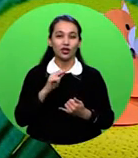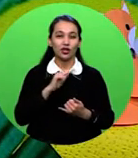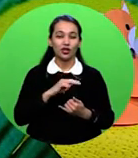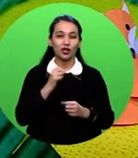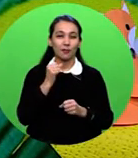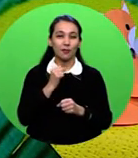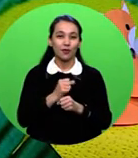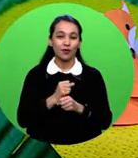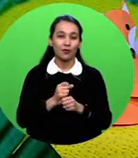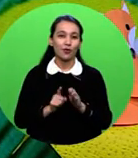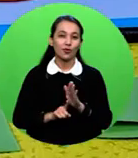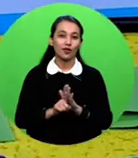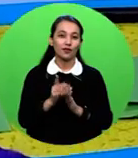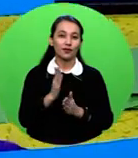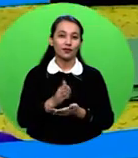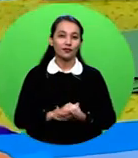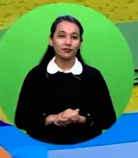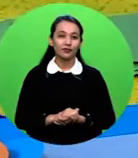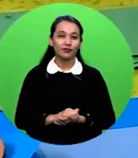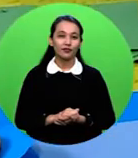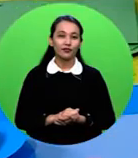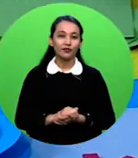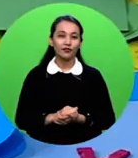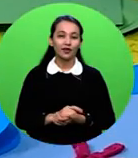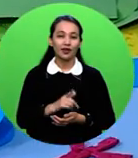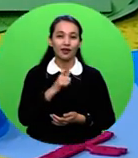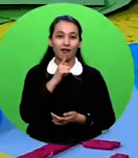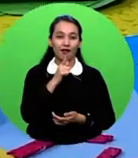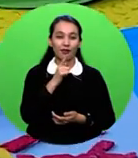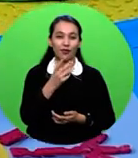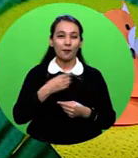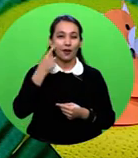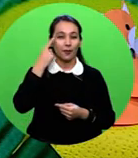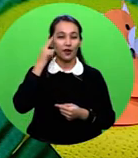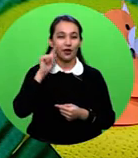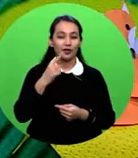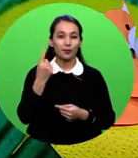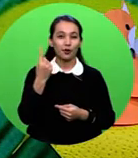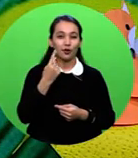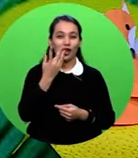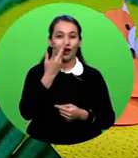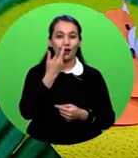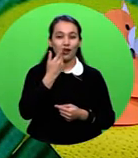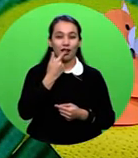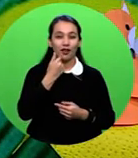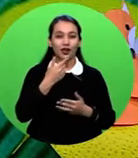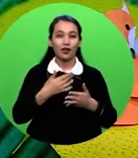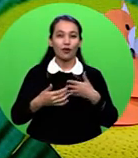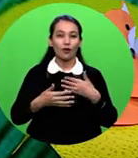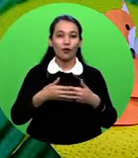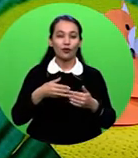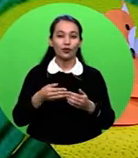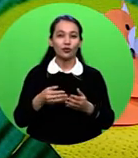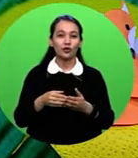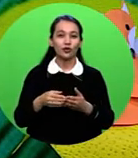mashg'ulotni birgalikda boshlaymiz. Qalamni olamiz. Birinchi o'rinda rangli